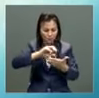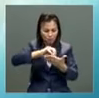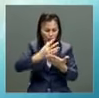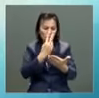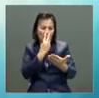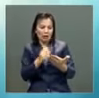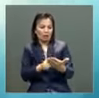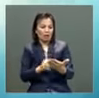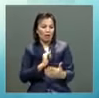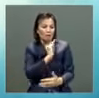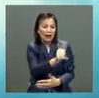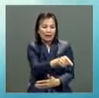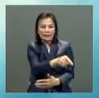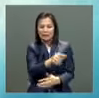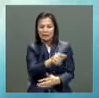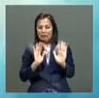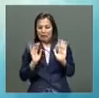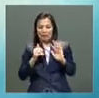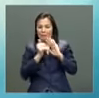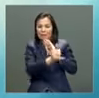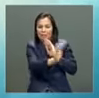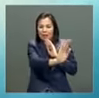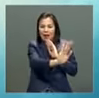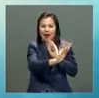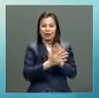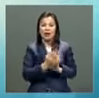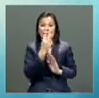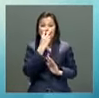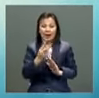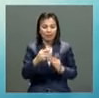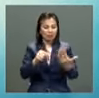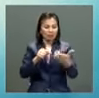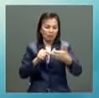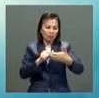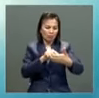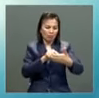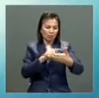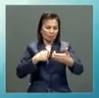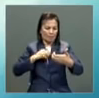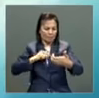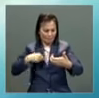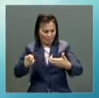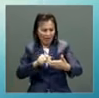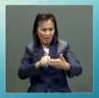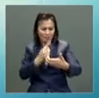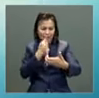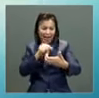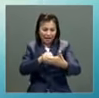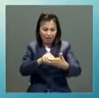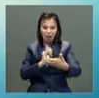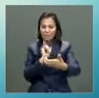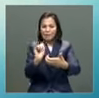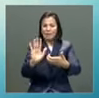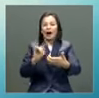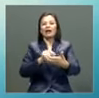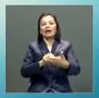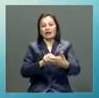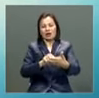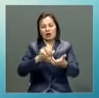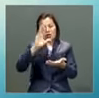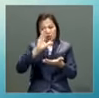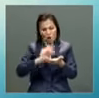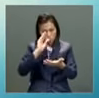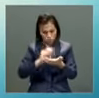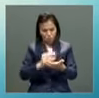ยขึ้นมาแล้วก็ใครที่เดินเข้าไปอยู่ในนี้ต้องหลีกเลี่ยงกันไปก็จะเห็นแดงๆๆอยู่เต็มไปหมดเพราะฉะนั้นเขาต้องเปิดเผย